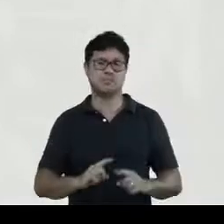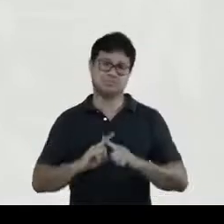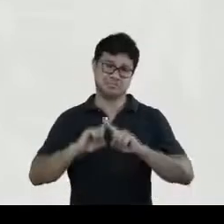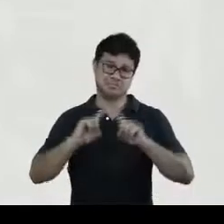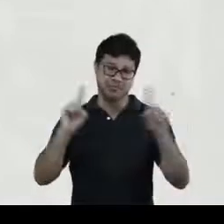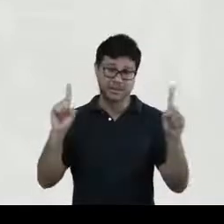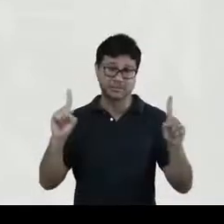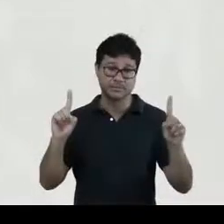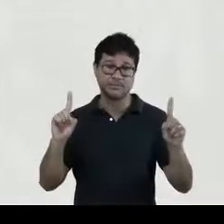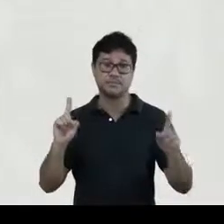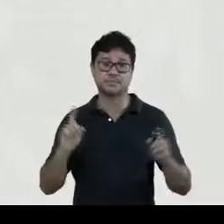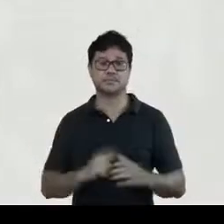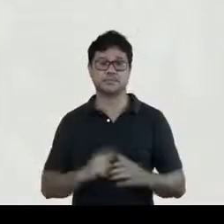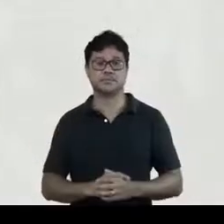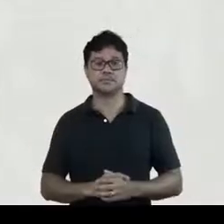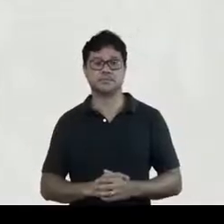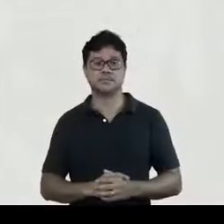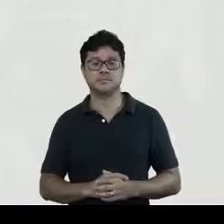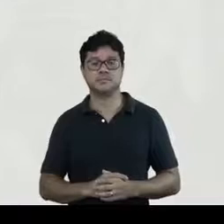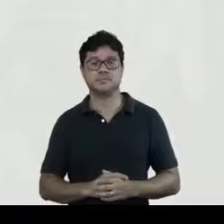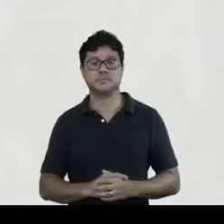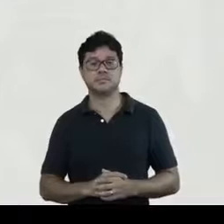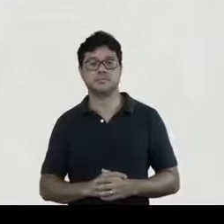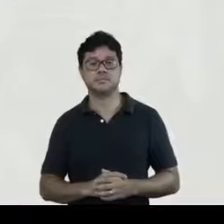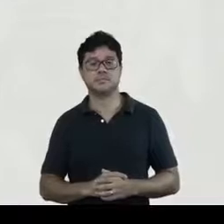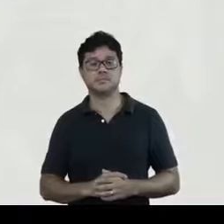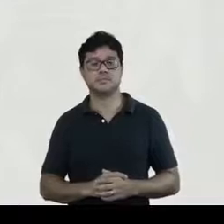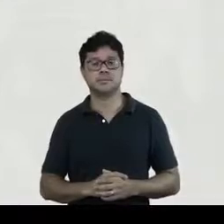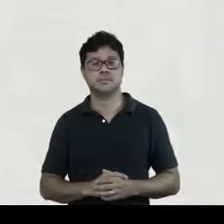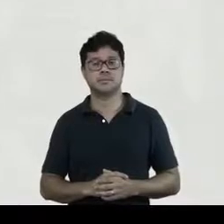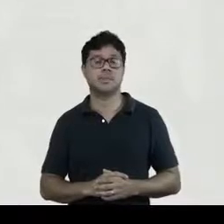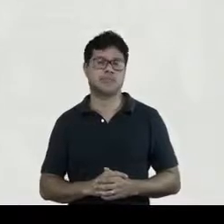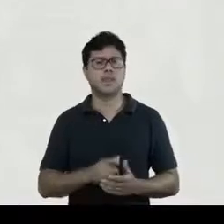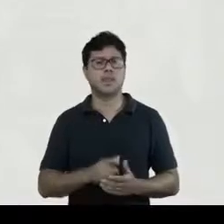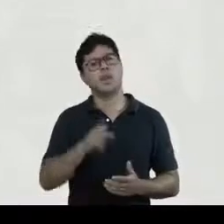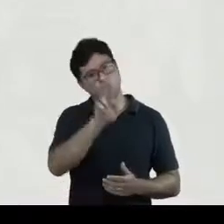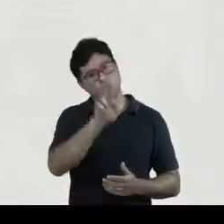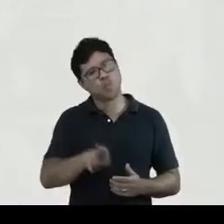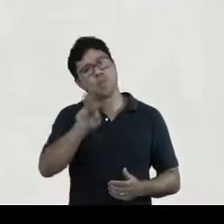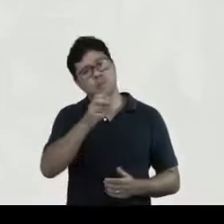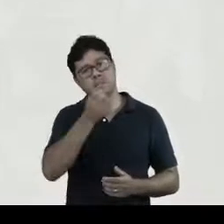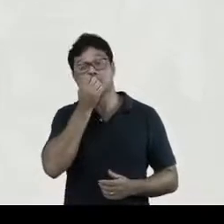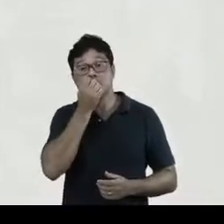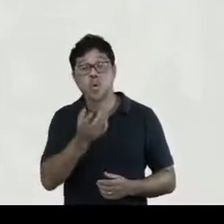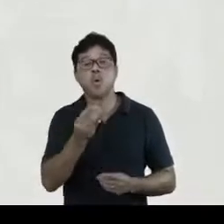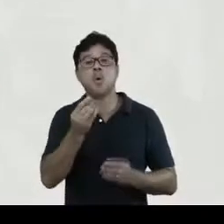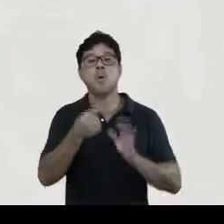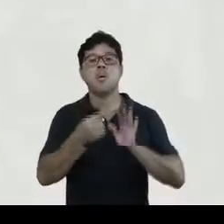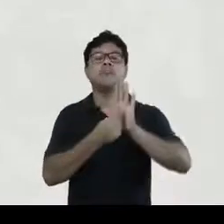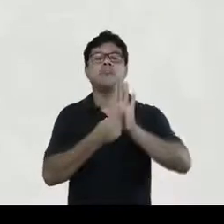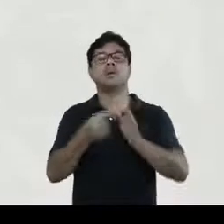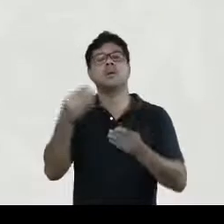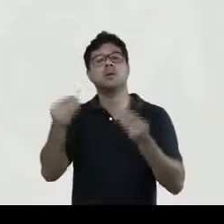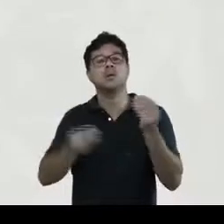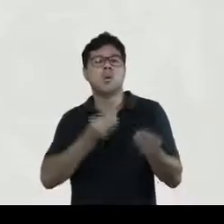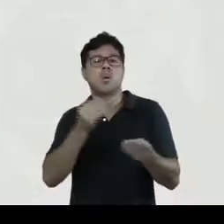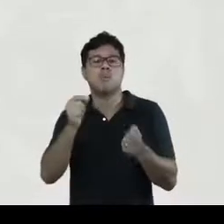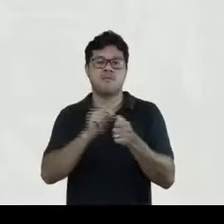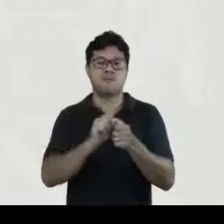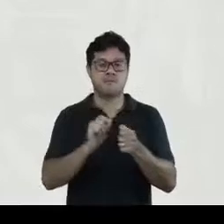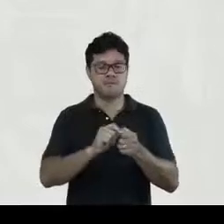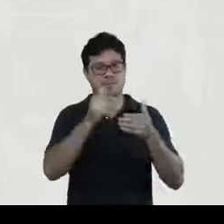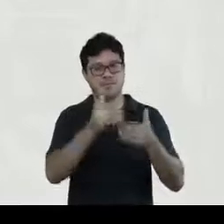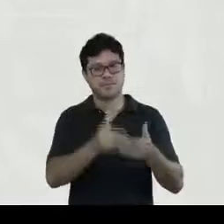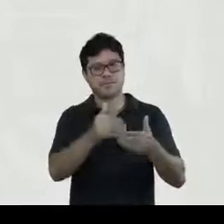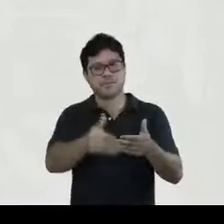hilft so sehr wie es selbst zu machen und wenn man es ganz lange macht wie Kollege Wary dann wird man irgendwann sehr gut dabei für für